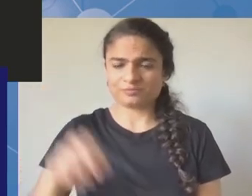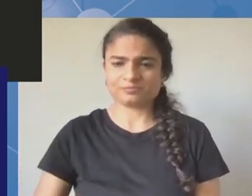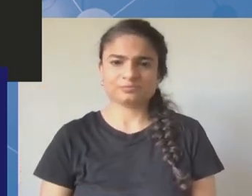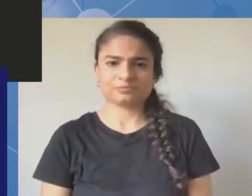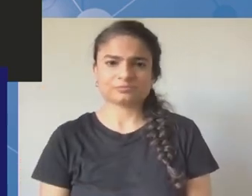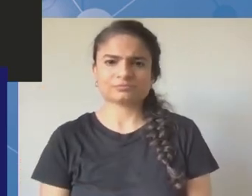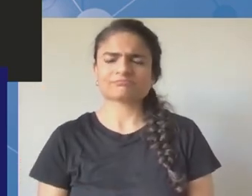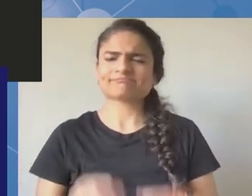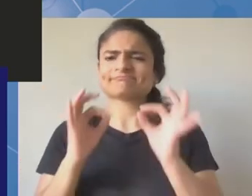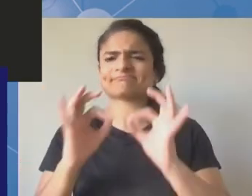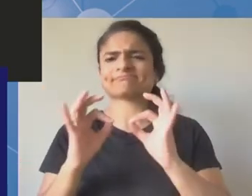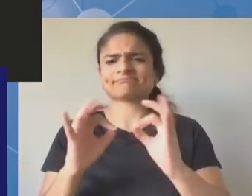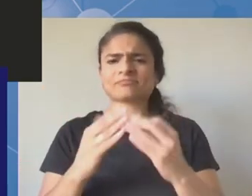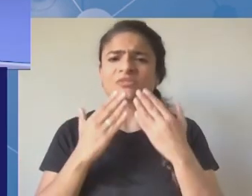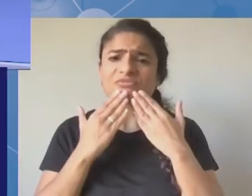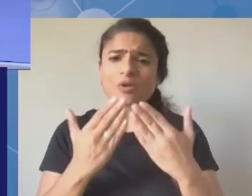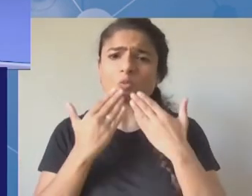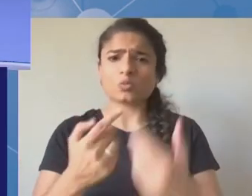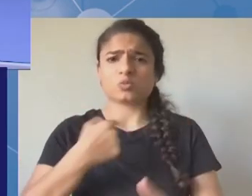أتصل بكم من غانا،